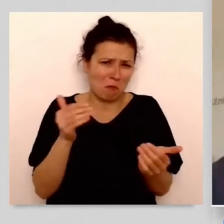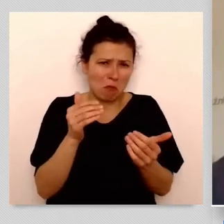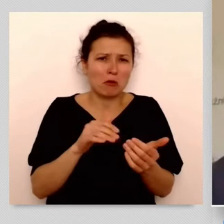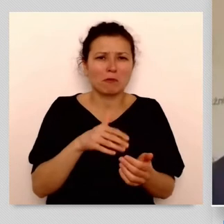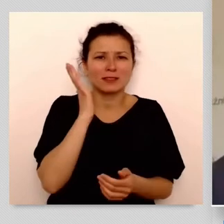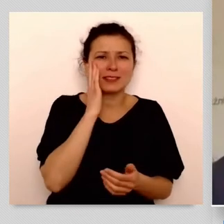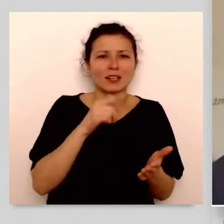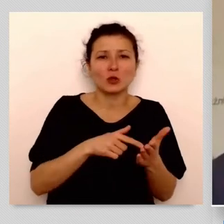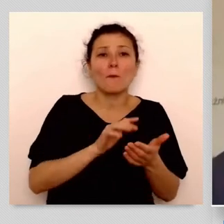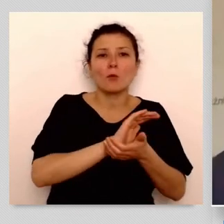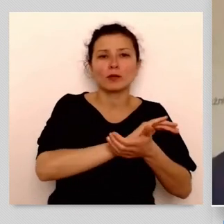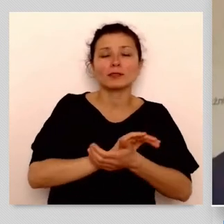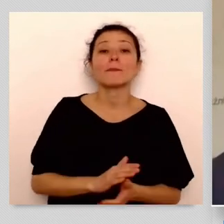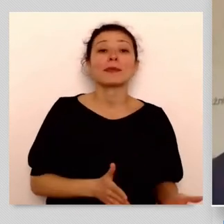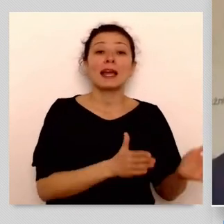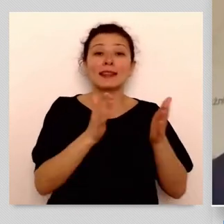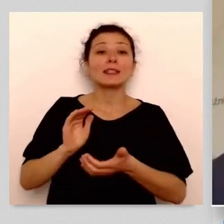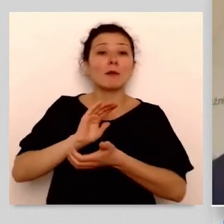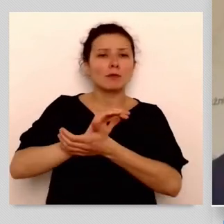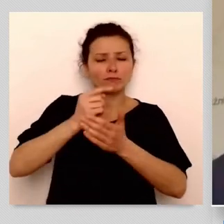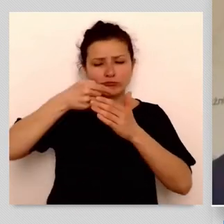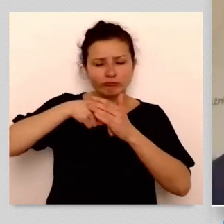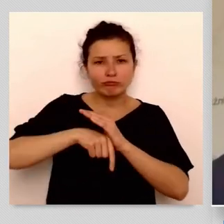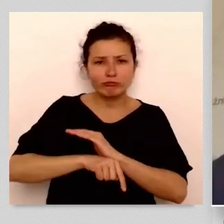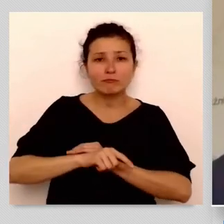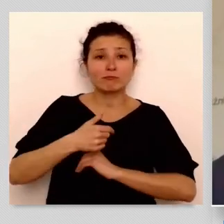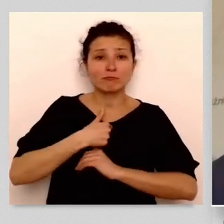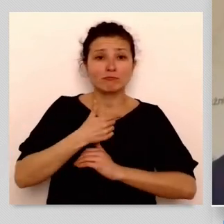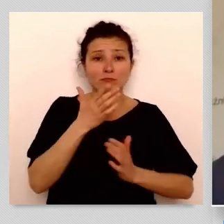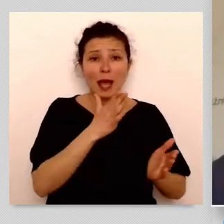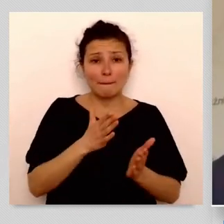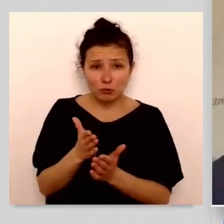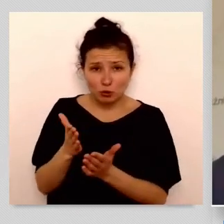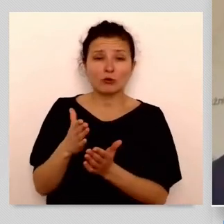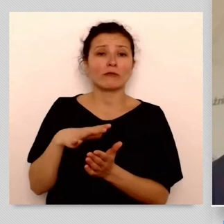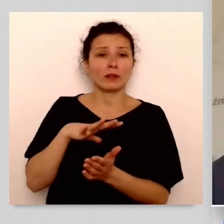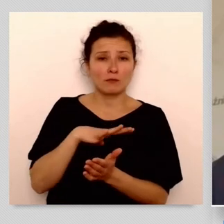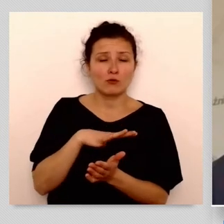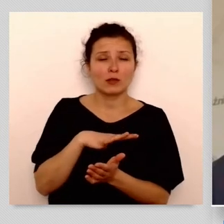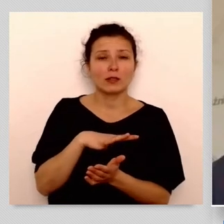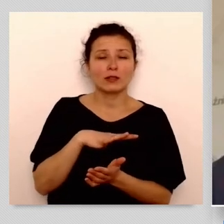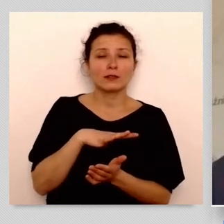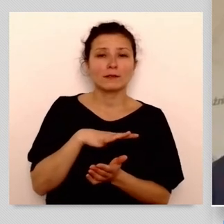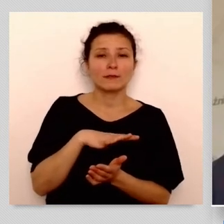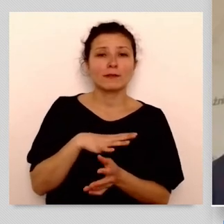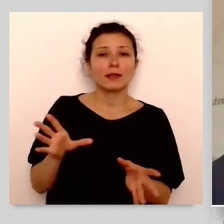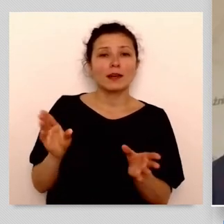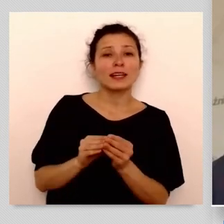kolejna publikacja została przeze mnie przygotowana łącznie też z